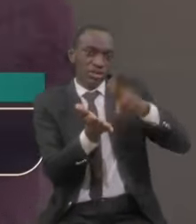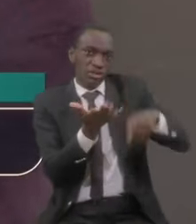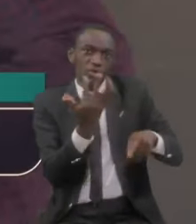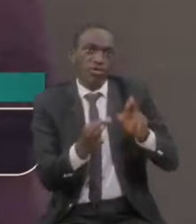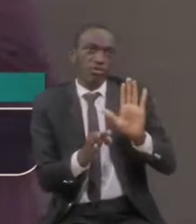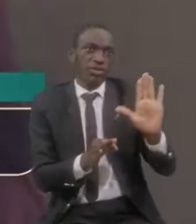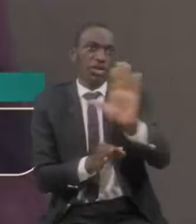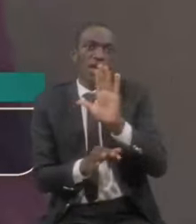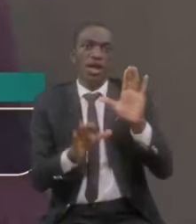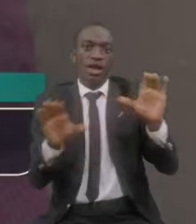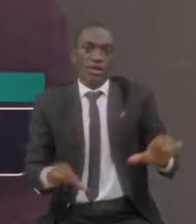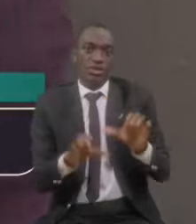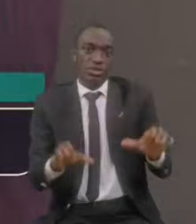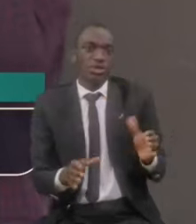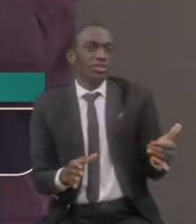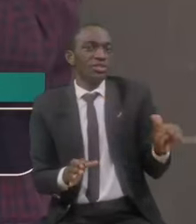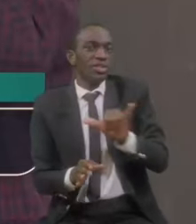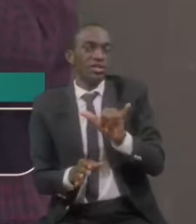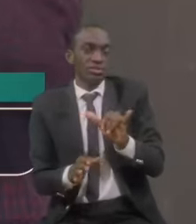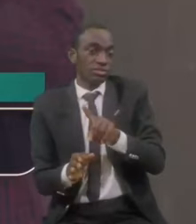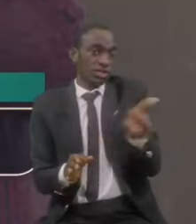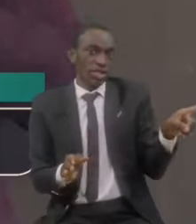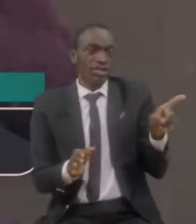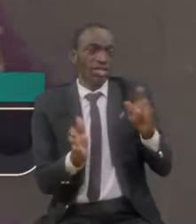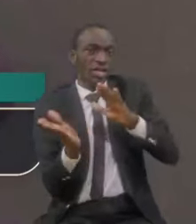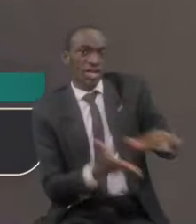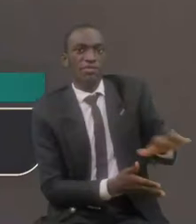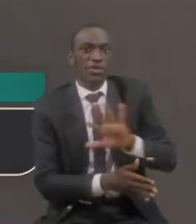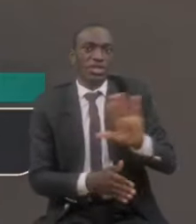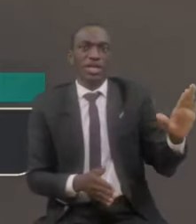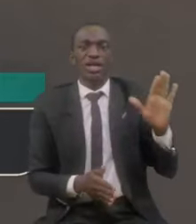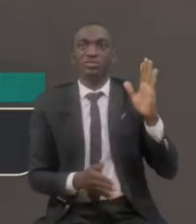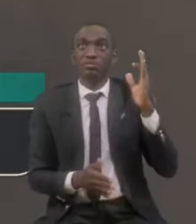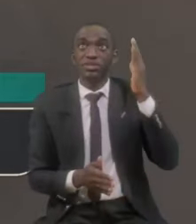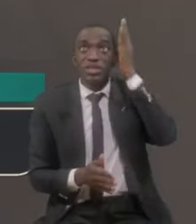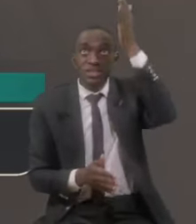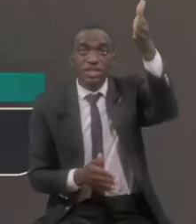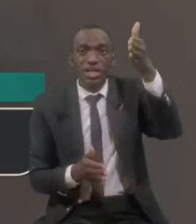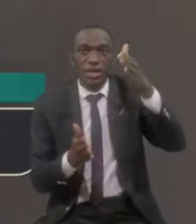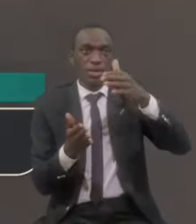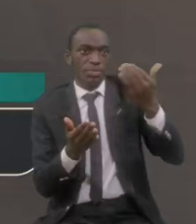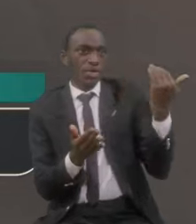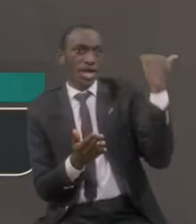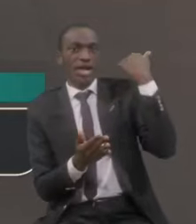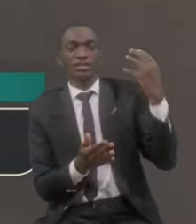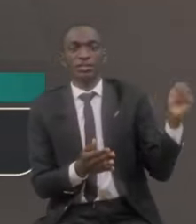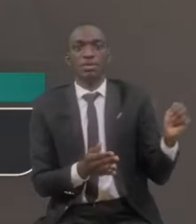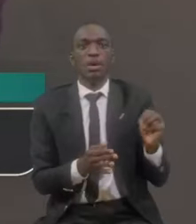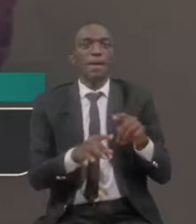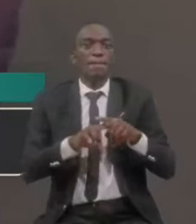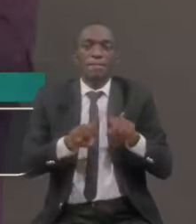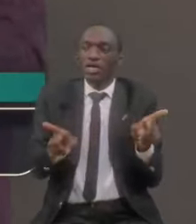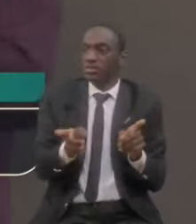laissent leur destinée derrière et qui chassent l'ombre. Mais Mais les sages, les intelligents, ceux qui